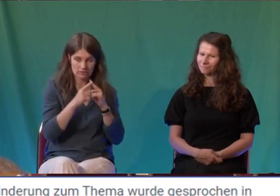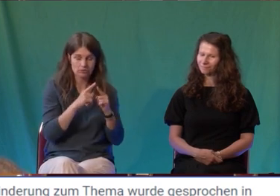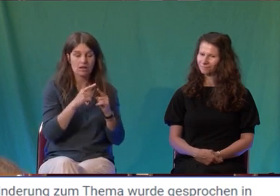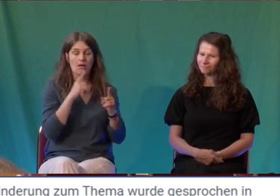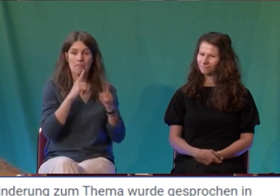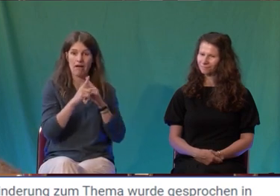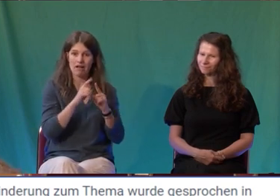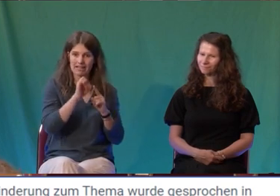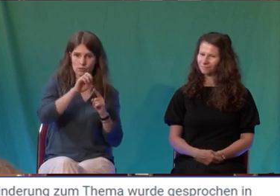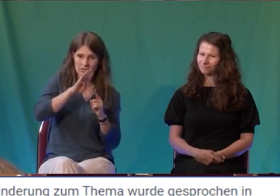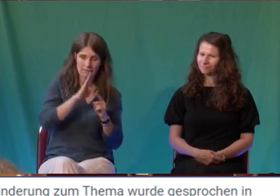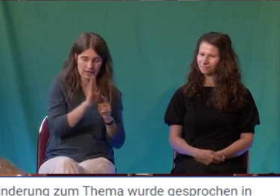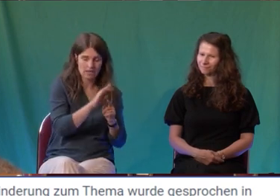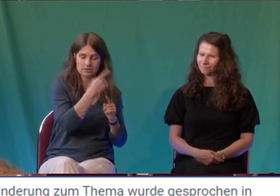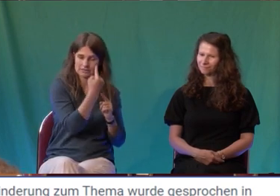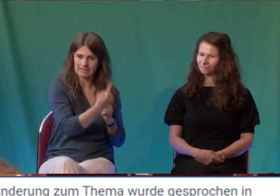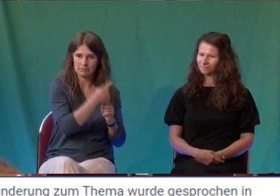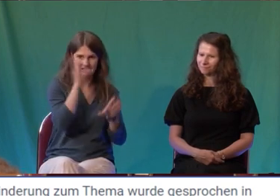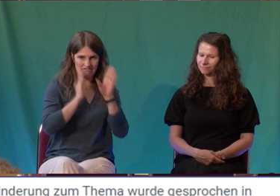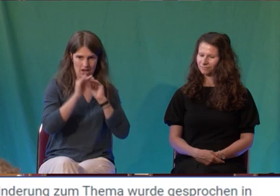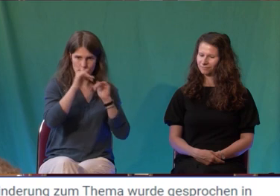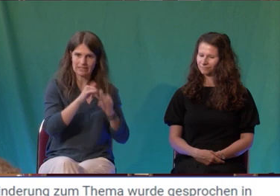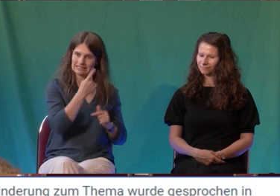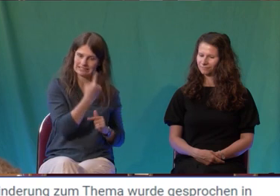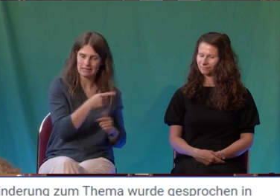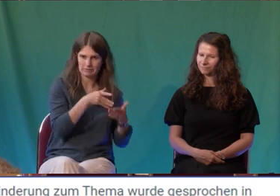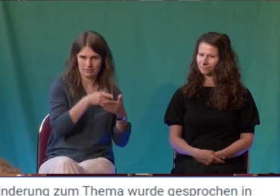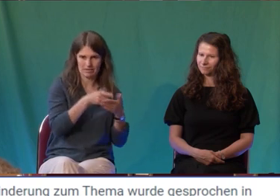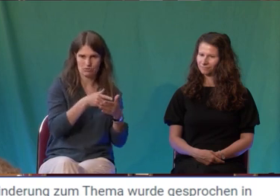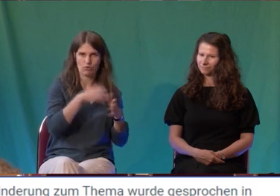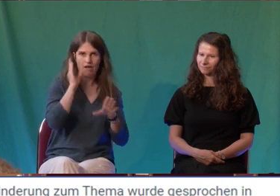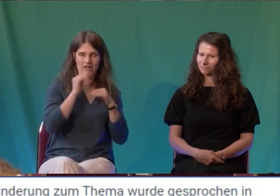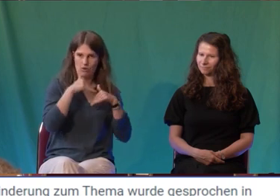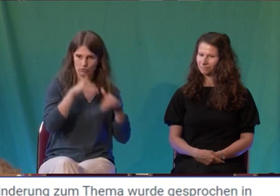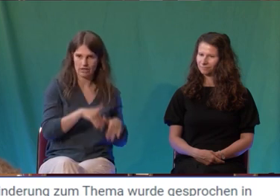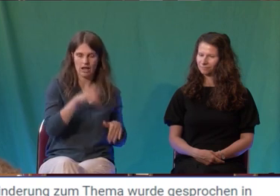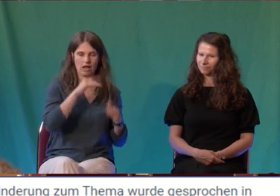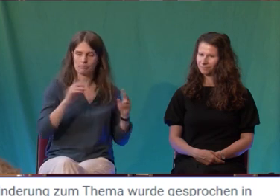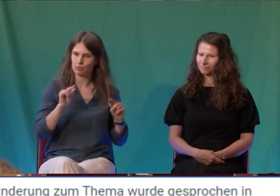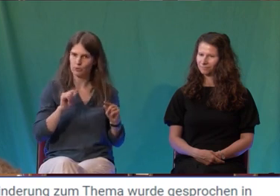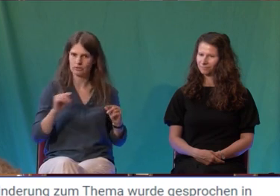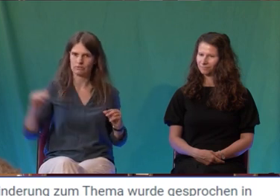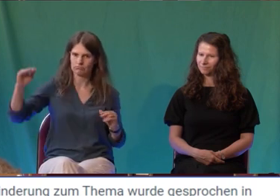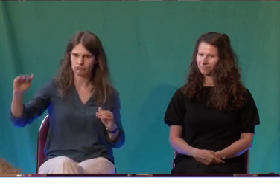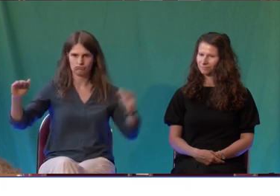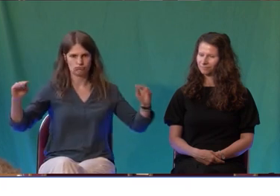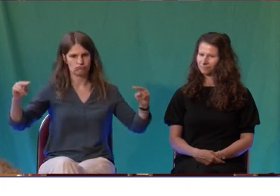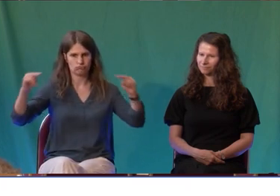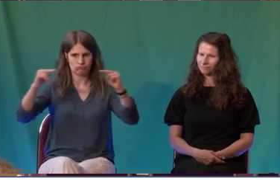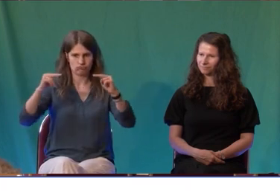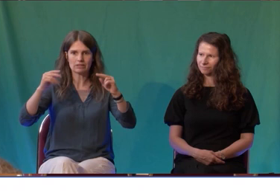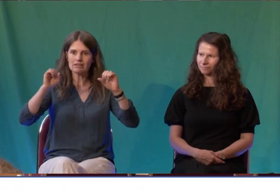Behinderungen und da beraten also gleiche gleiche man kann erzählen und